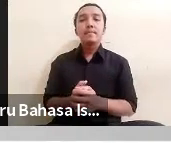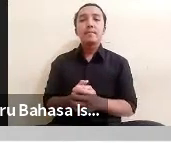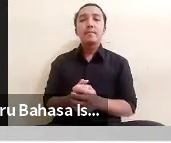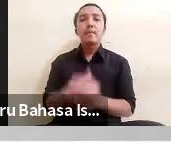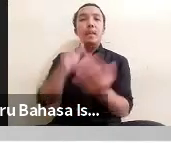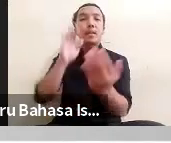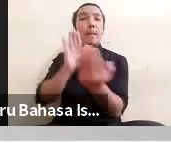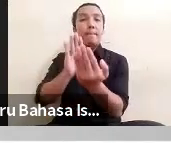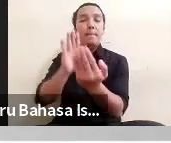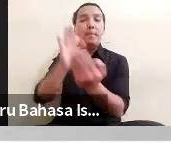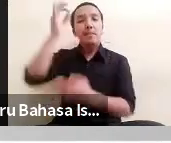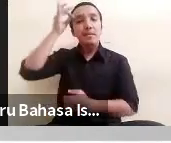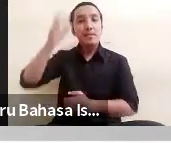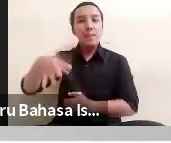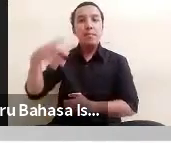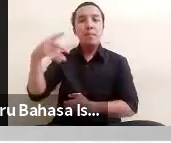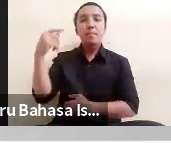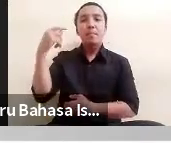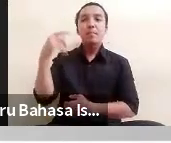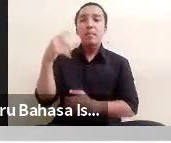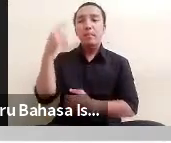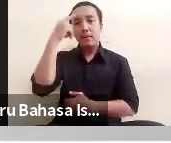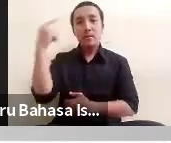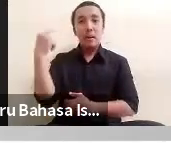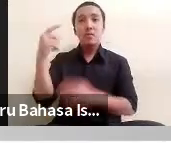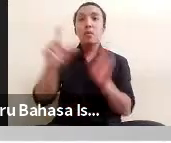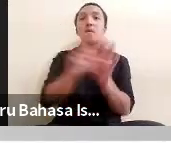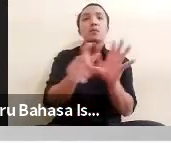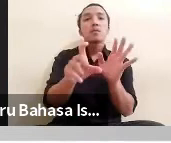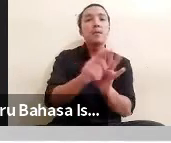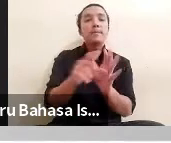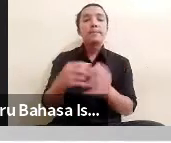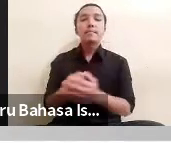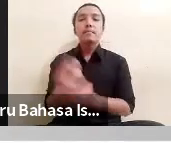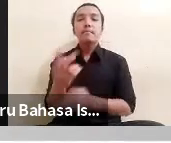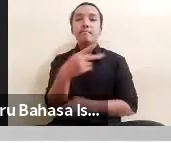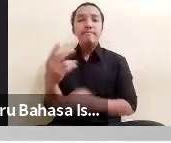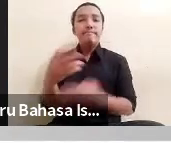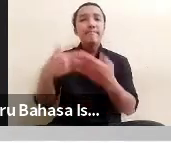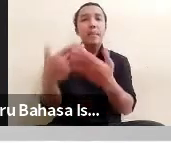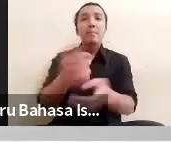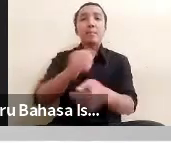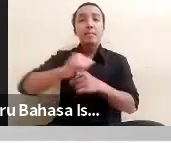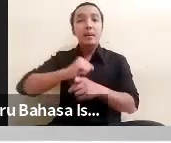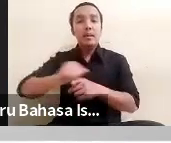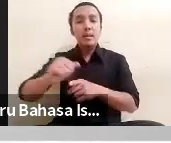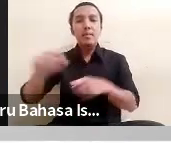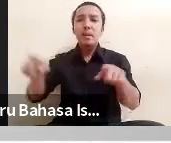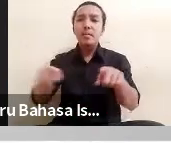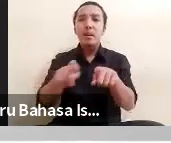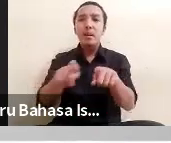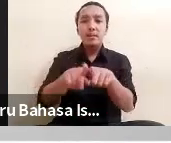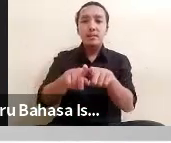pemerintah desa. Kita misalnya memberikan pelatihan mengenai penganggaran yang inklusif, mendampingi Dinkes